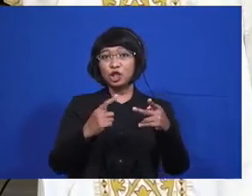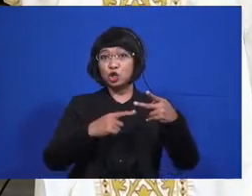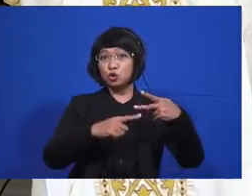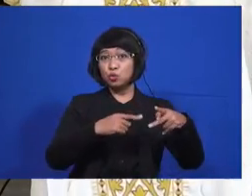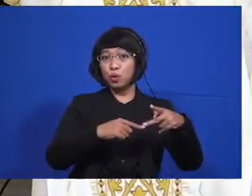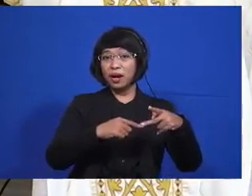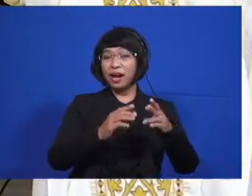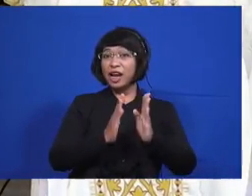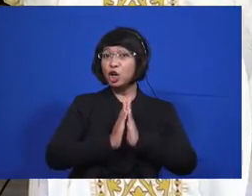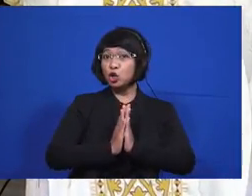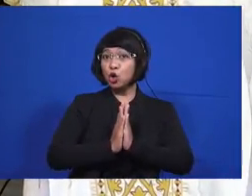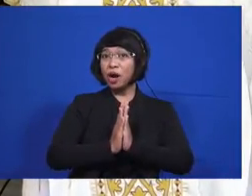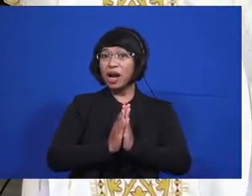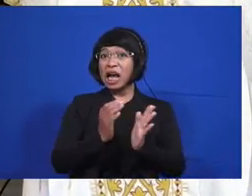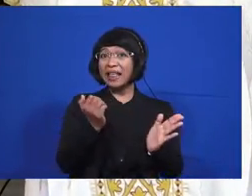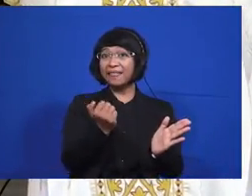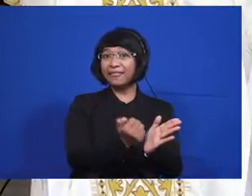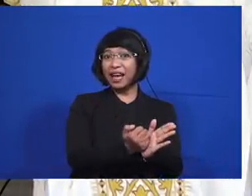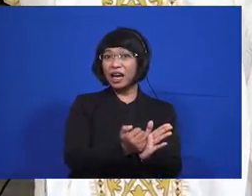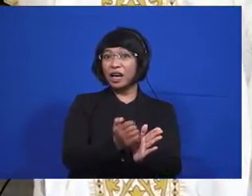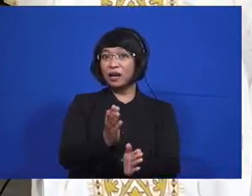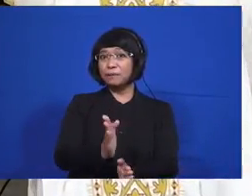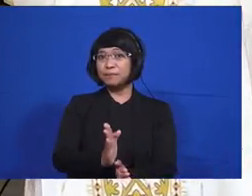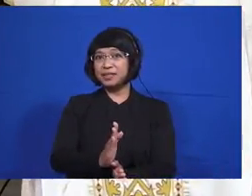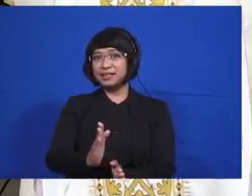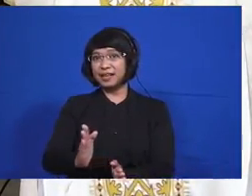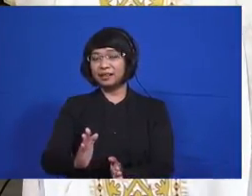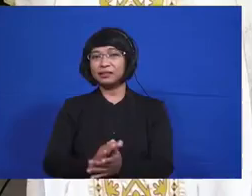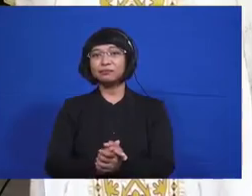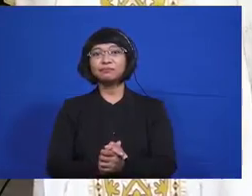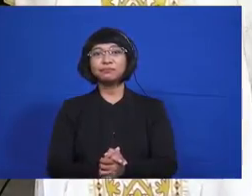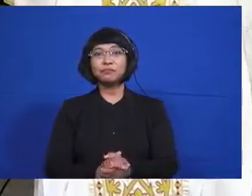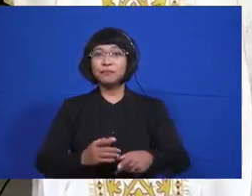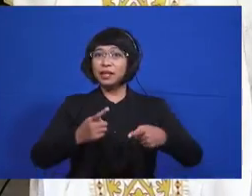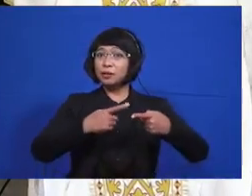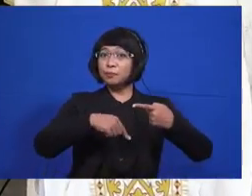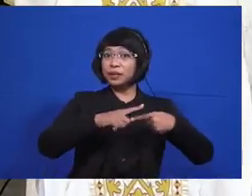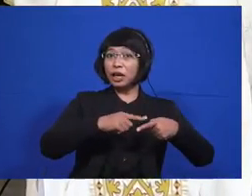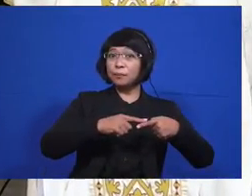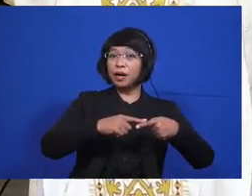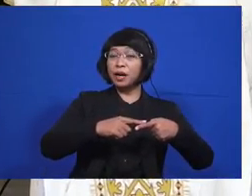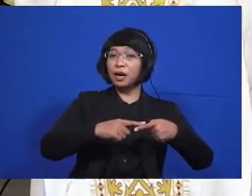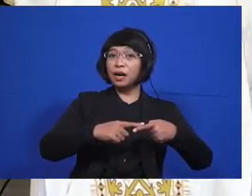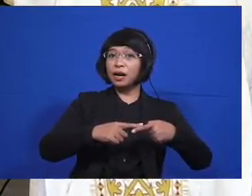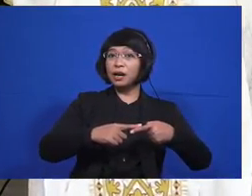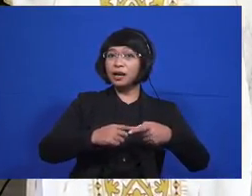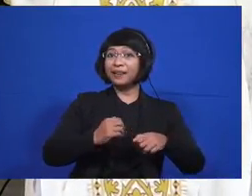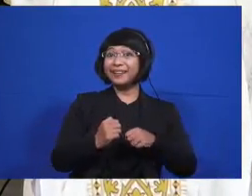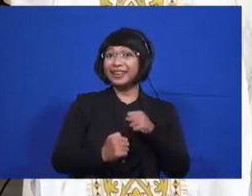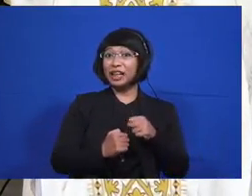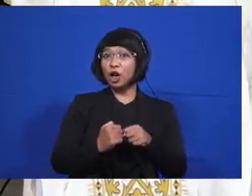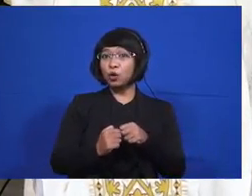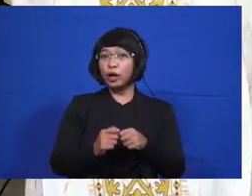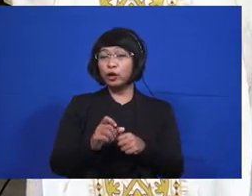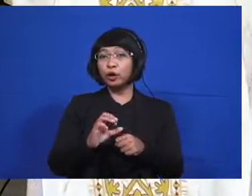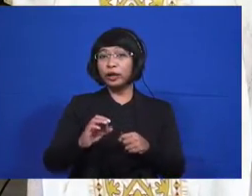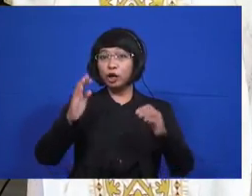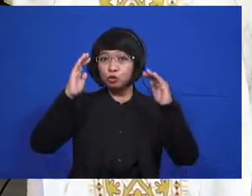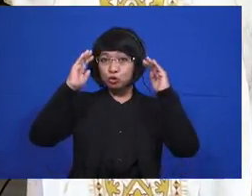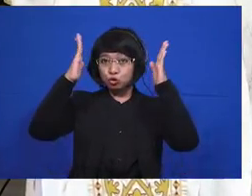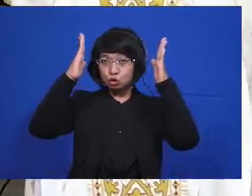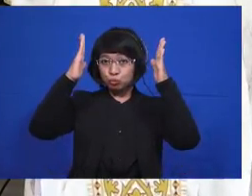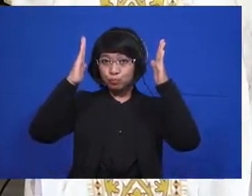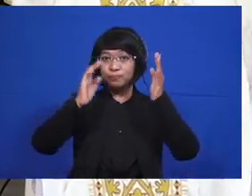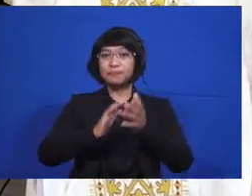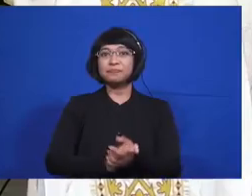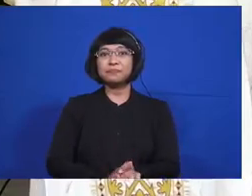Penumpangan tangan atas kepala para calon imam oleh Bapak Uskup merupakan lambang pencurahan Roh Kudus yang akan